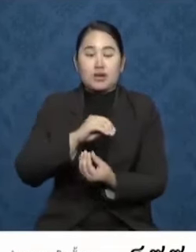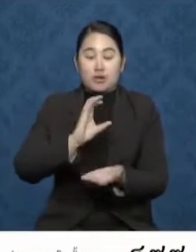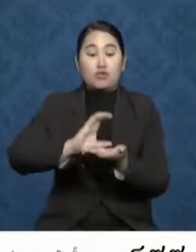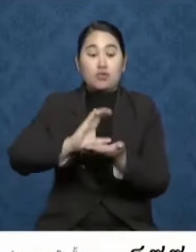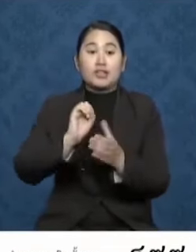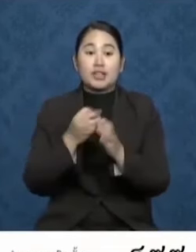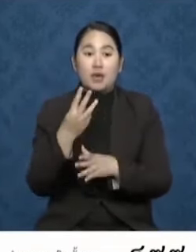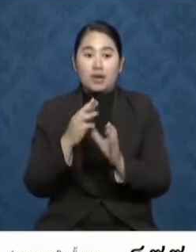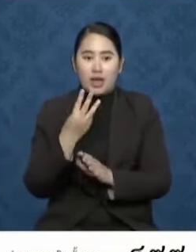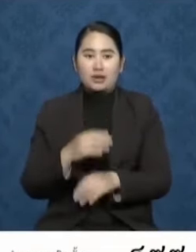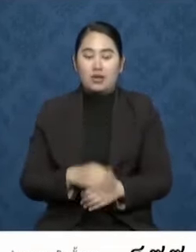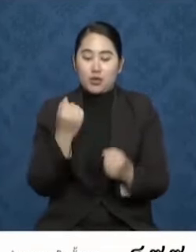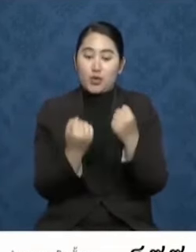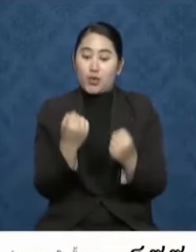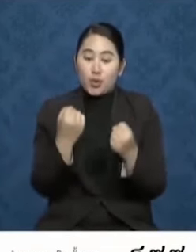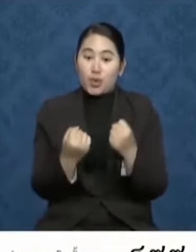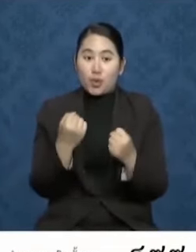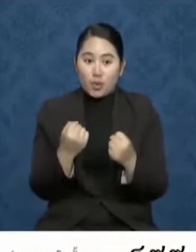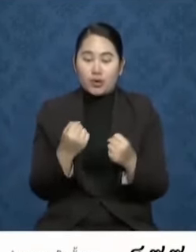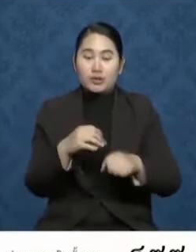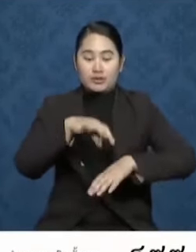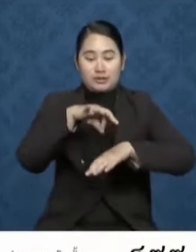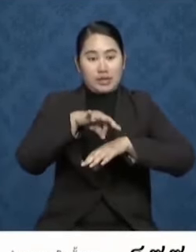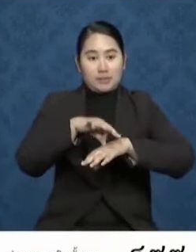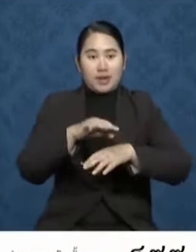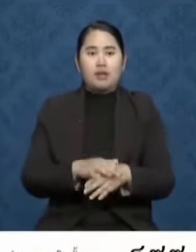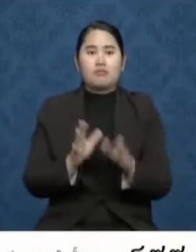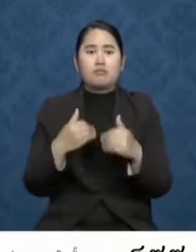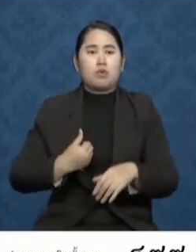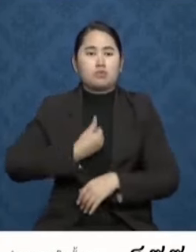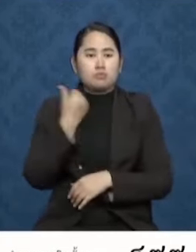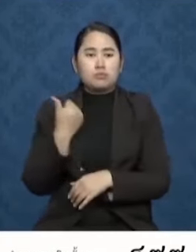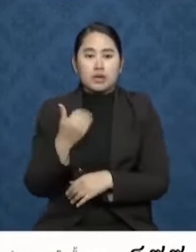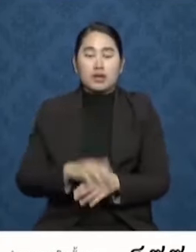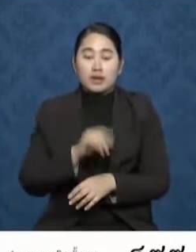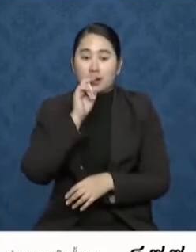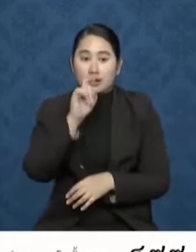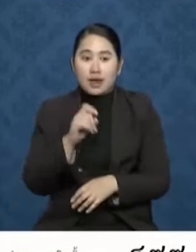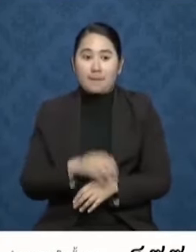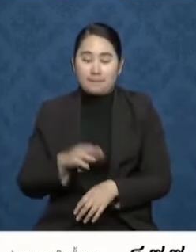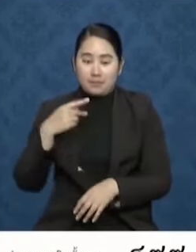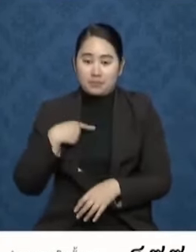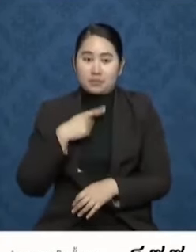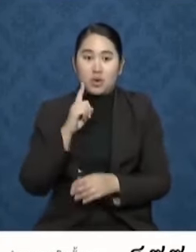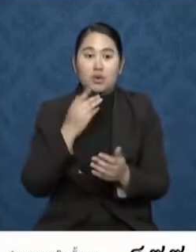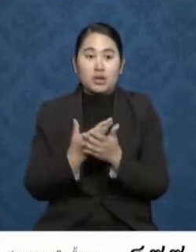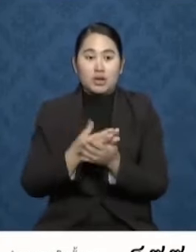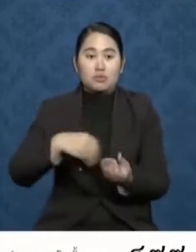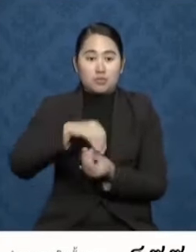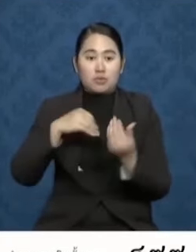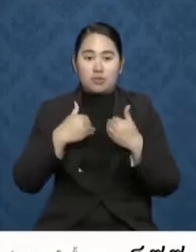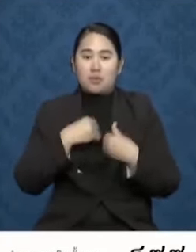อยากรู้ว่ารถประจำตำแหน่งยังไม่พอเหรอครับทหารชั้นผู้น้อยเขาเคยได้รับเศษส่วนเงินเหล่านี้มย